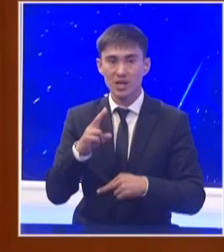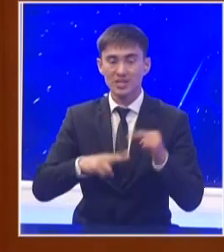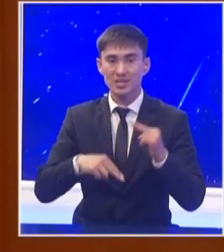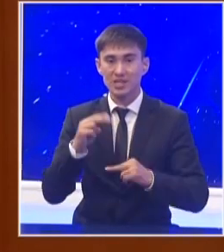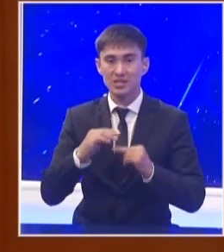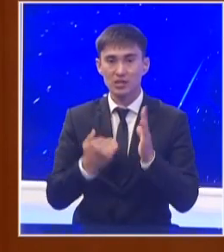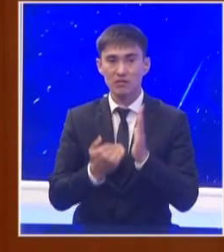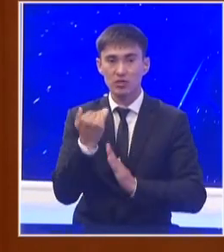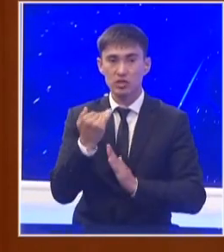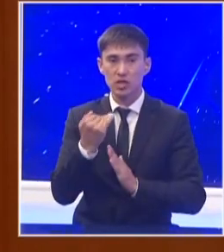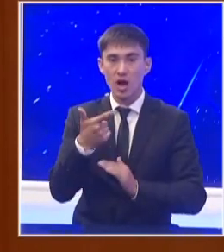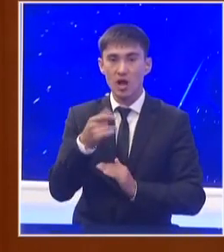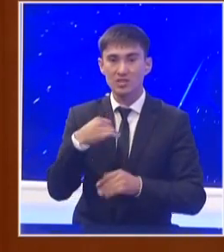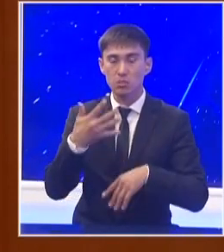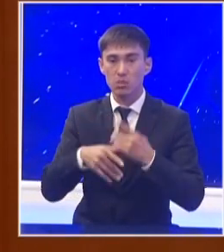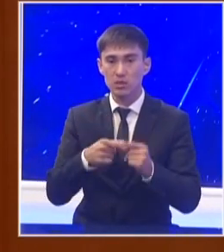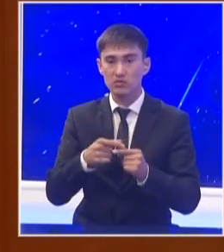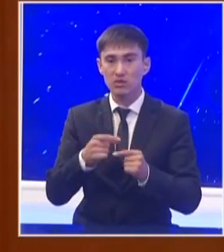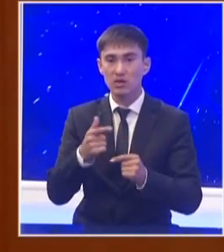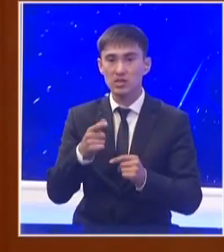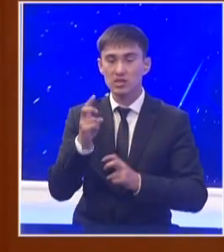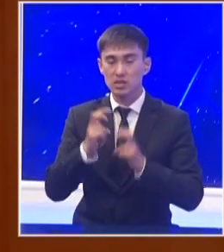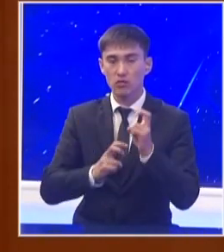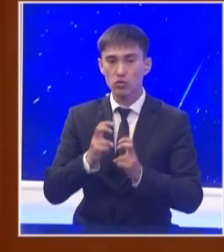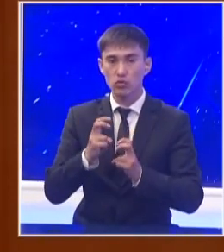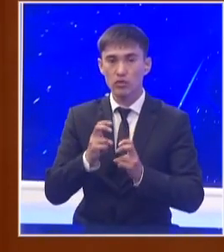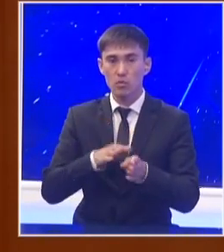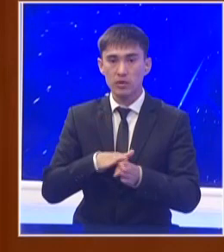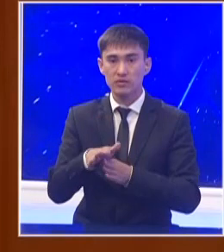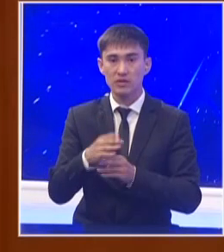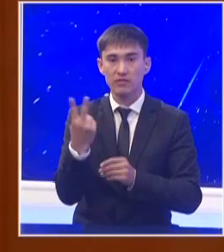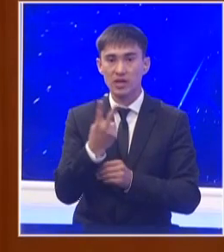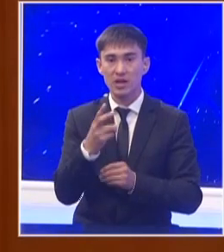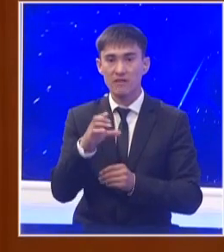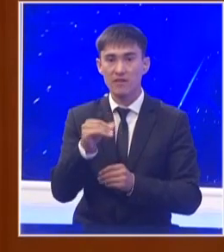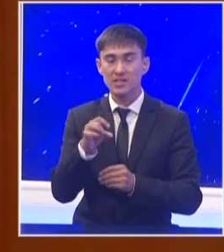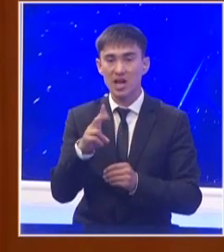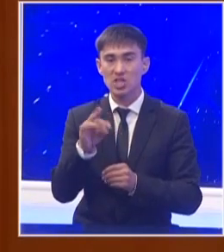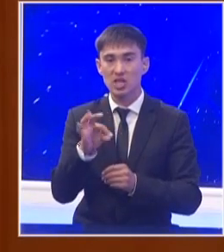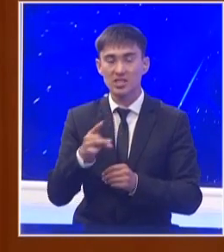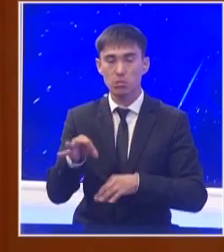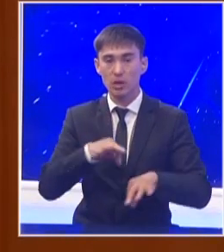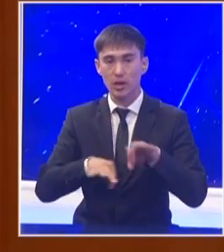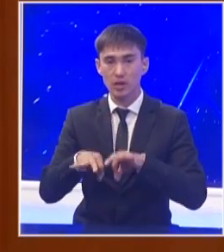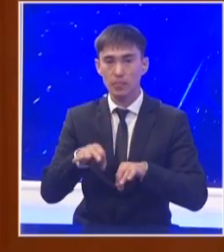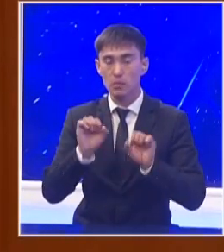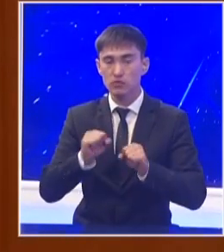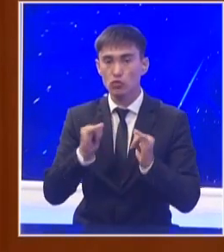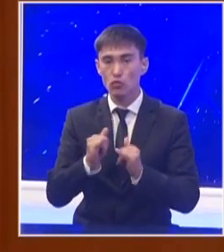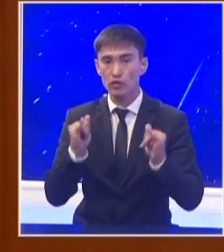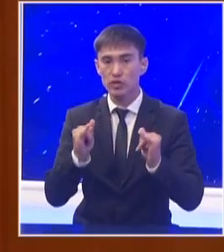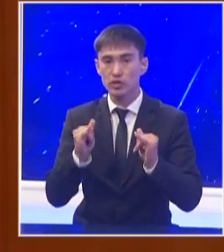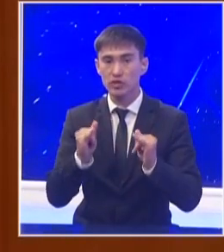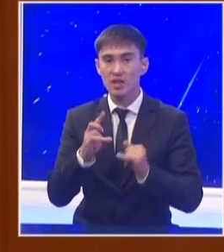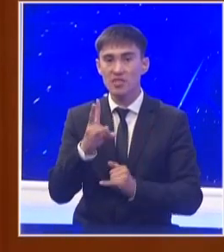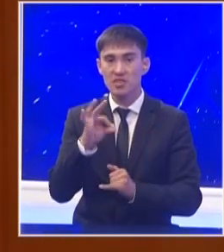Строительство вышеупомянутых газоперерабатывающих заводов прорабатывается в рамках реализации второй фазы Кашаганского проекта, что позволит увеличить добычу, в том числе